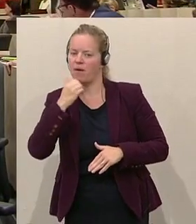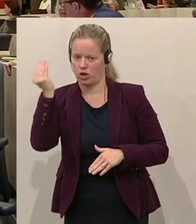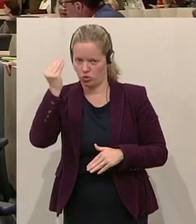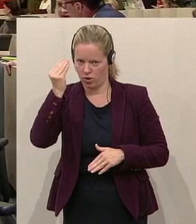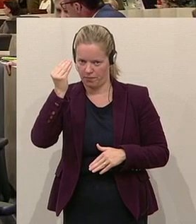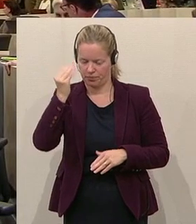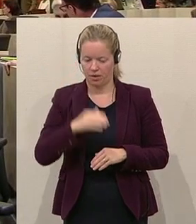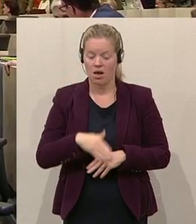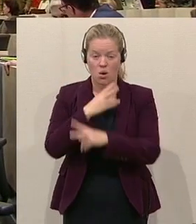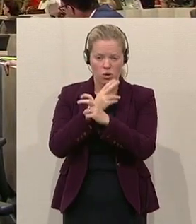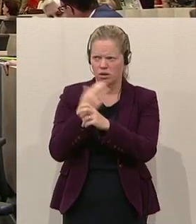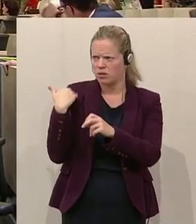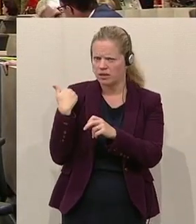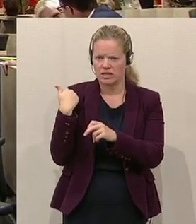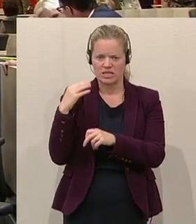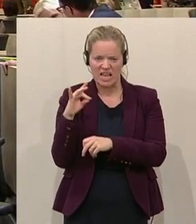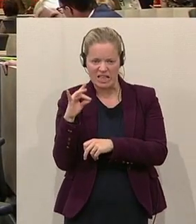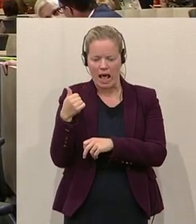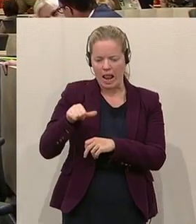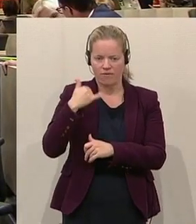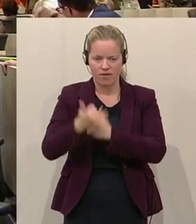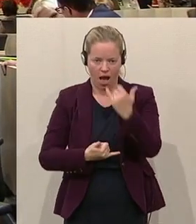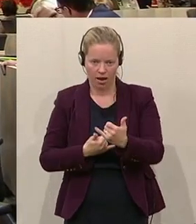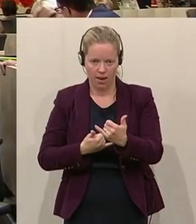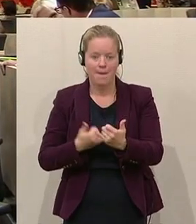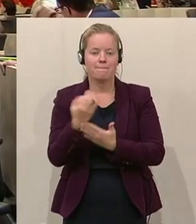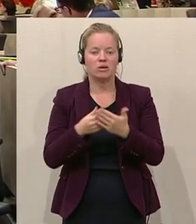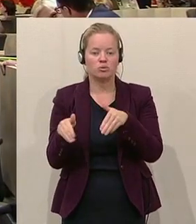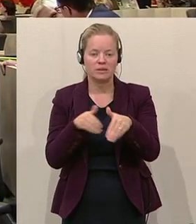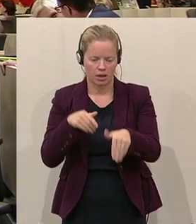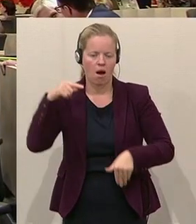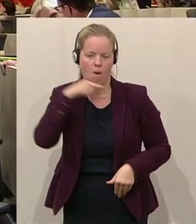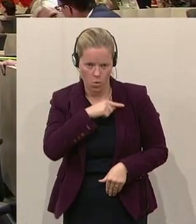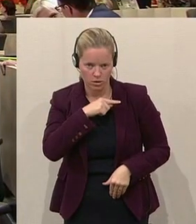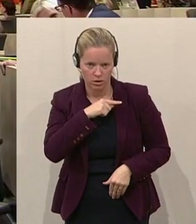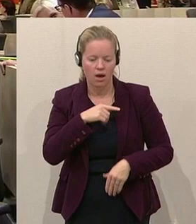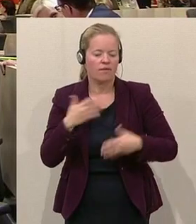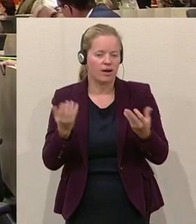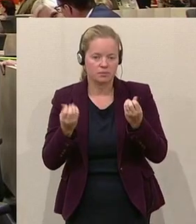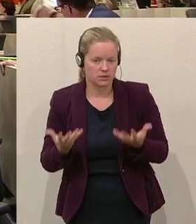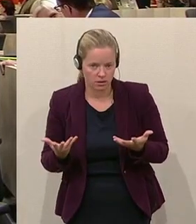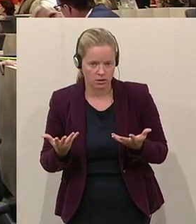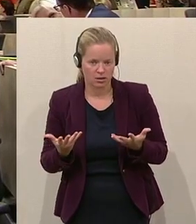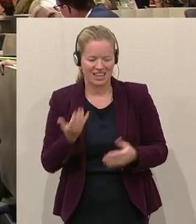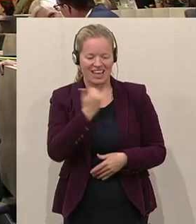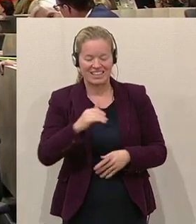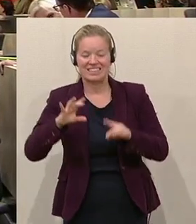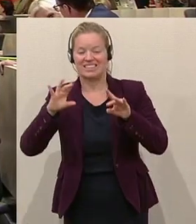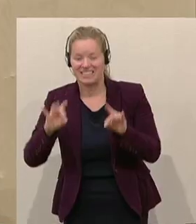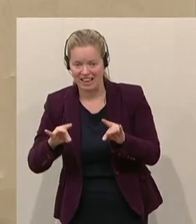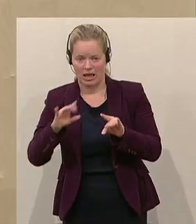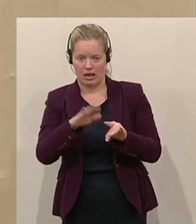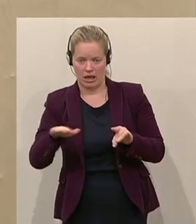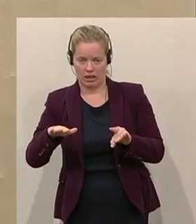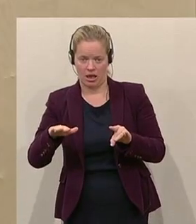mittlerweile 10 oder 11 Jahren eine rote Bildungsministerin am Werken ist, die jedes 10. Kind eine Privatschule besucht, das